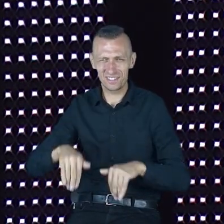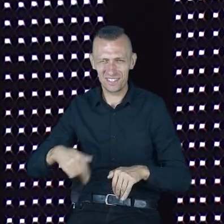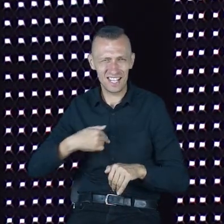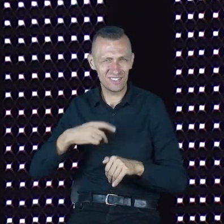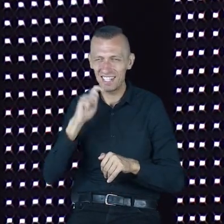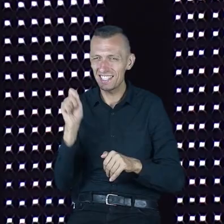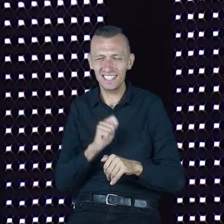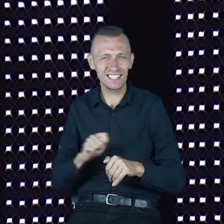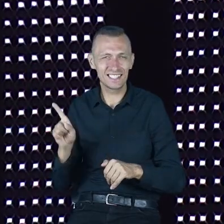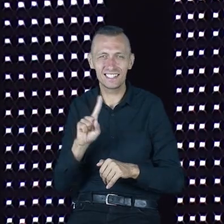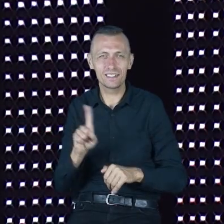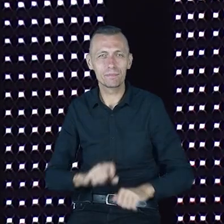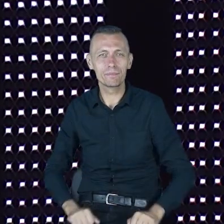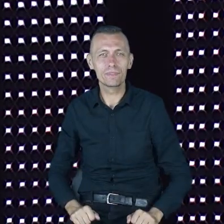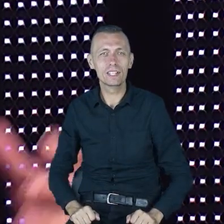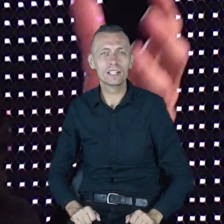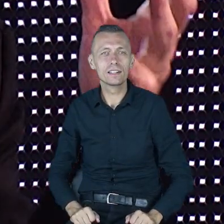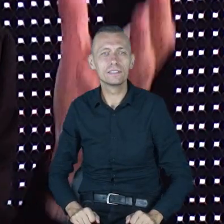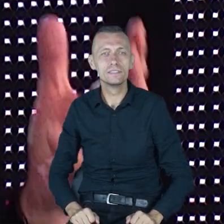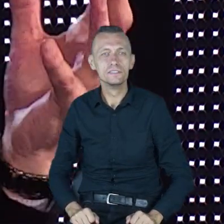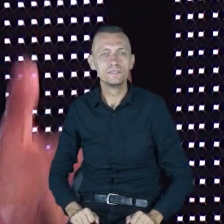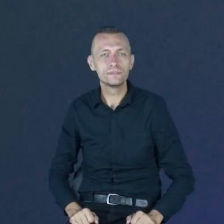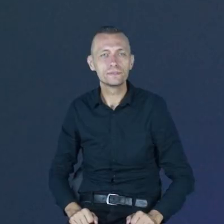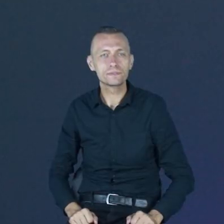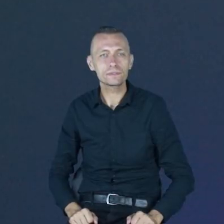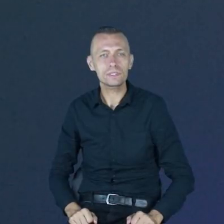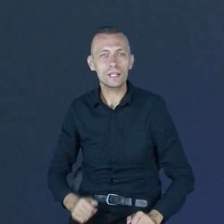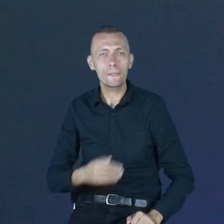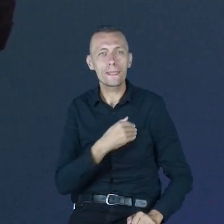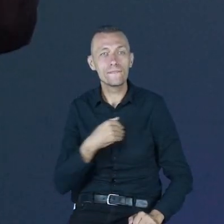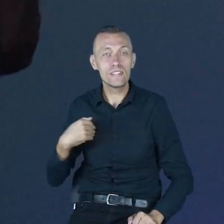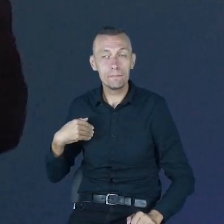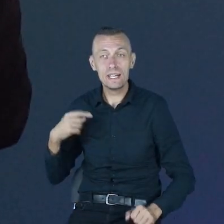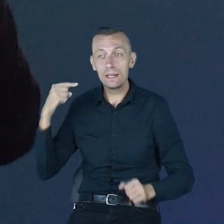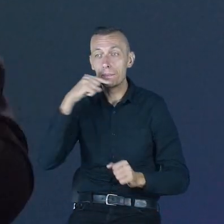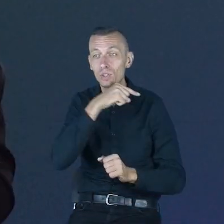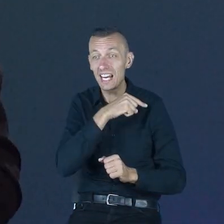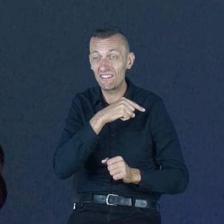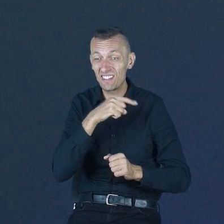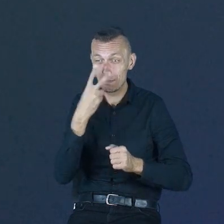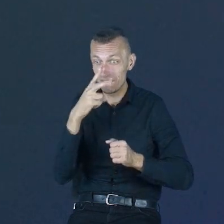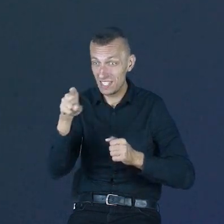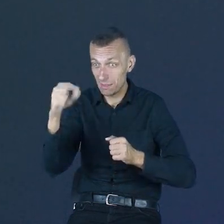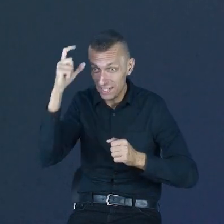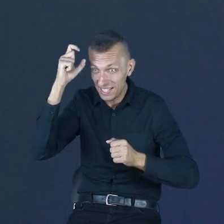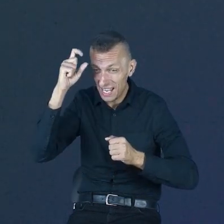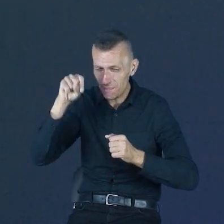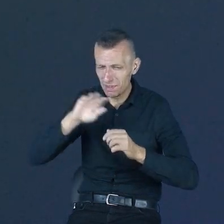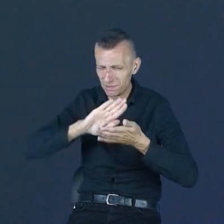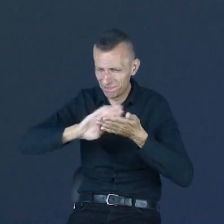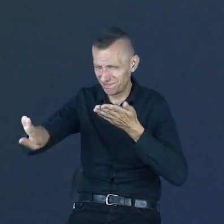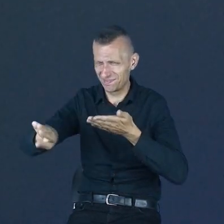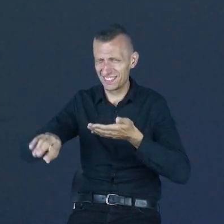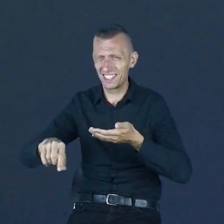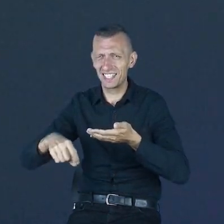Możemy oprzeć się Jego taktyce, tej taktyce złego i możemy przezwyciężyć Jego plany i możemy to robić na trzy